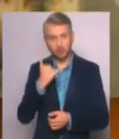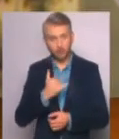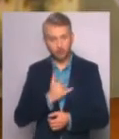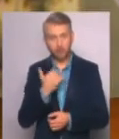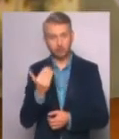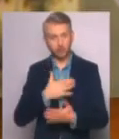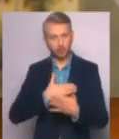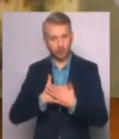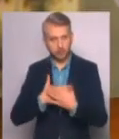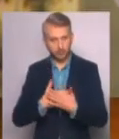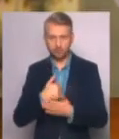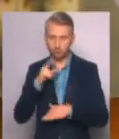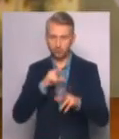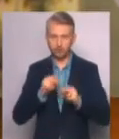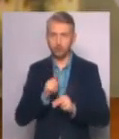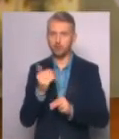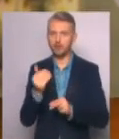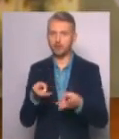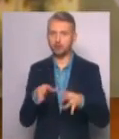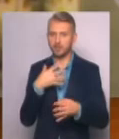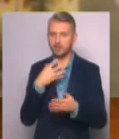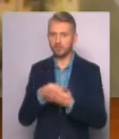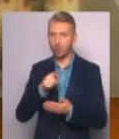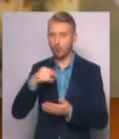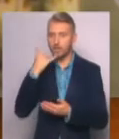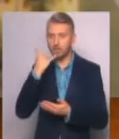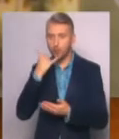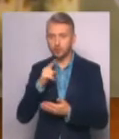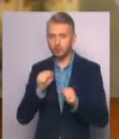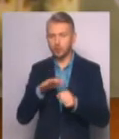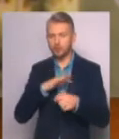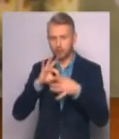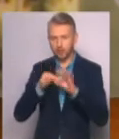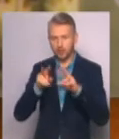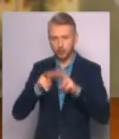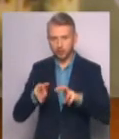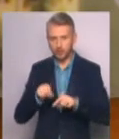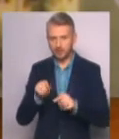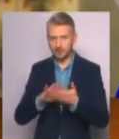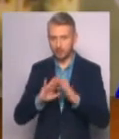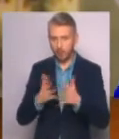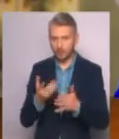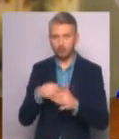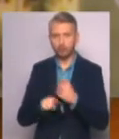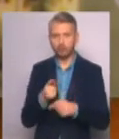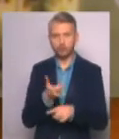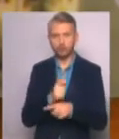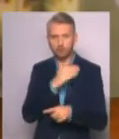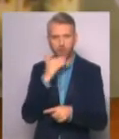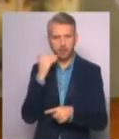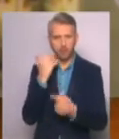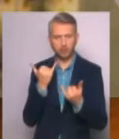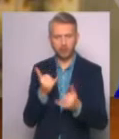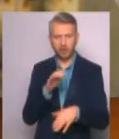вашу активність. Я дуже сподіваюся, що ви залишили ваші контакти, щоб можна було детальніше розібратися в цій ситуації, тому що дуже так багато зараз